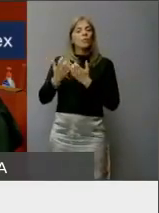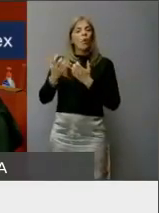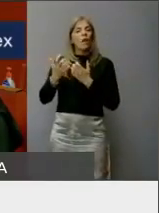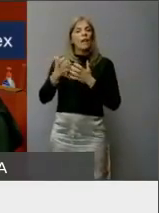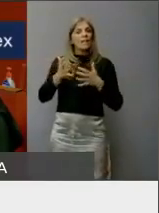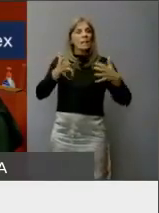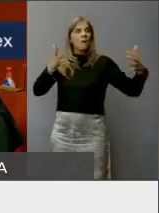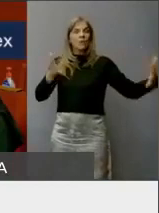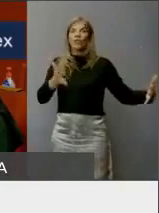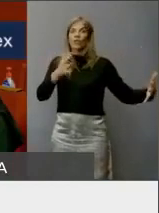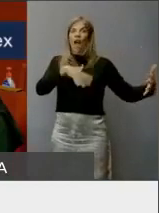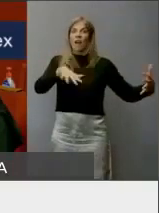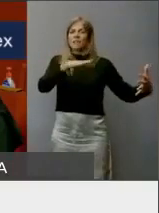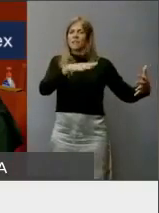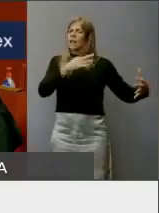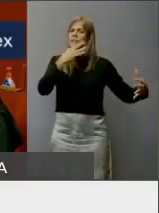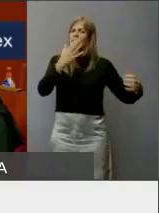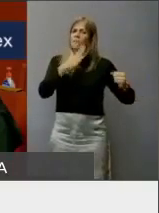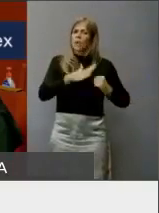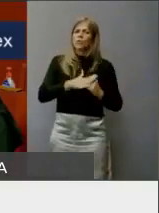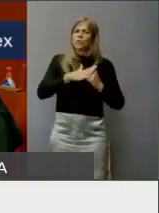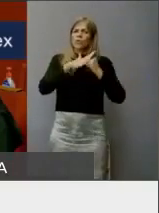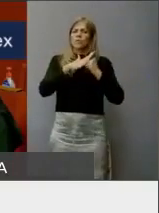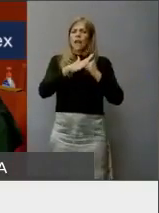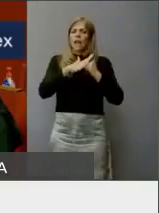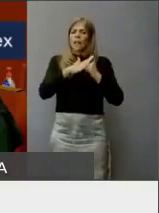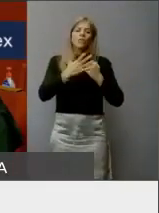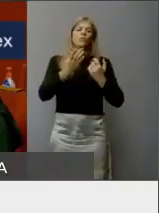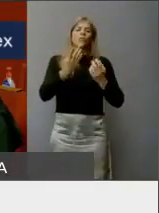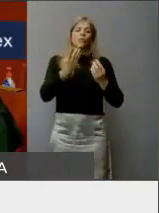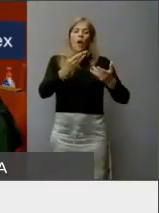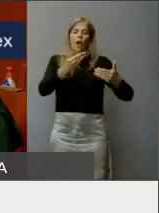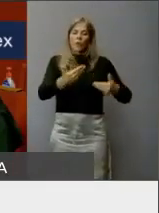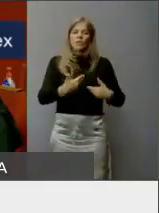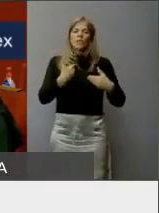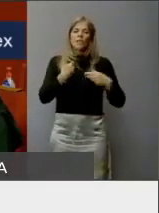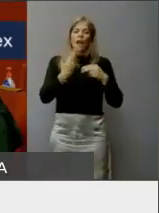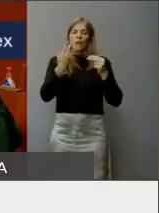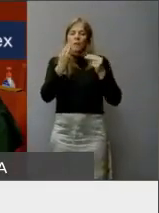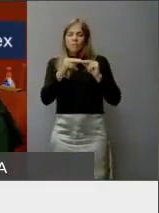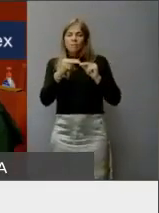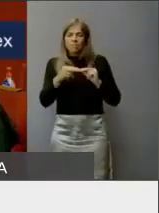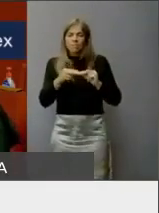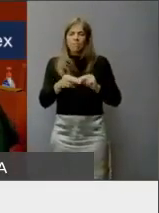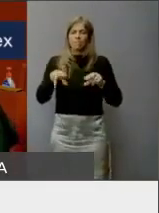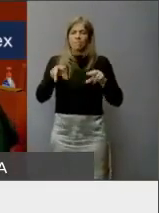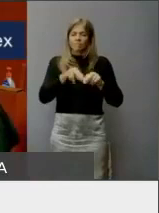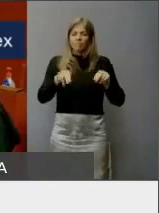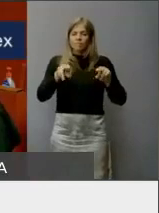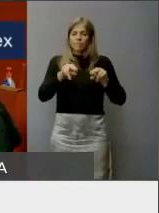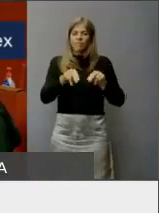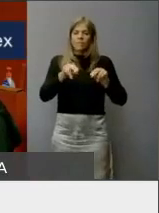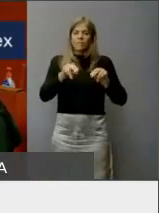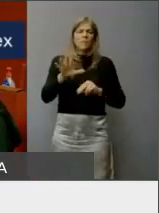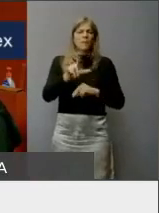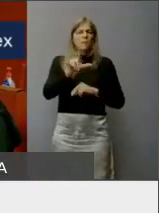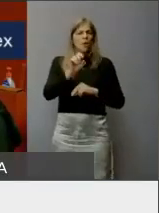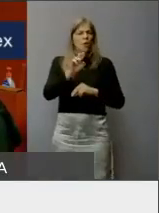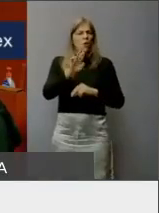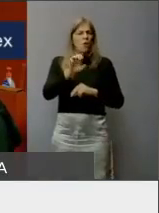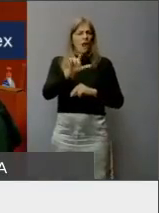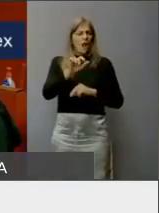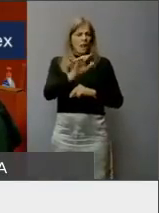il loro appoggio di darmi una mano nel rivisitare tutte le edizioni sono state lorella mi sembra 4